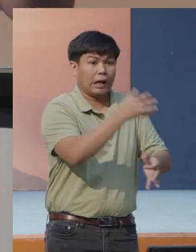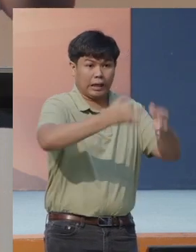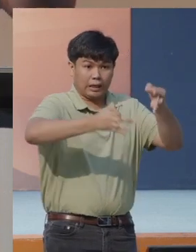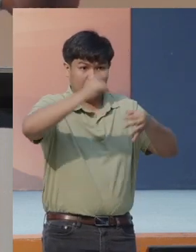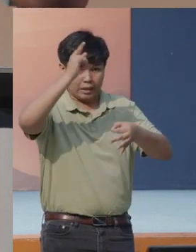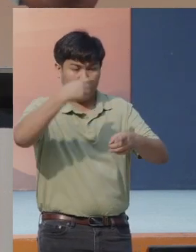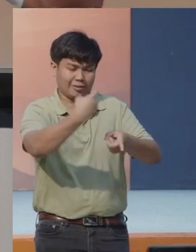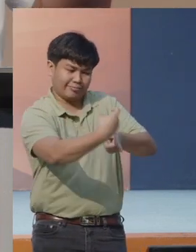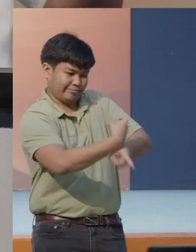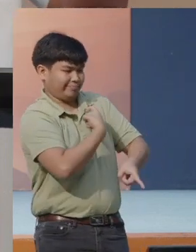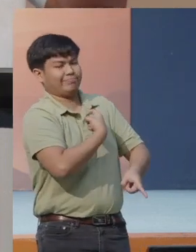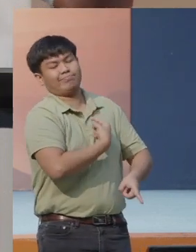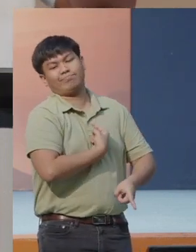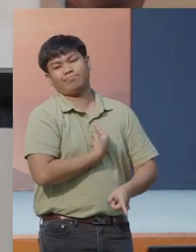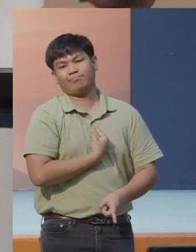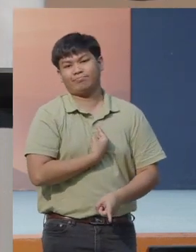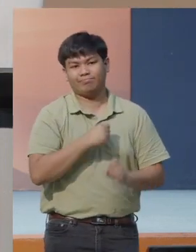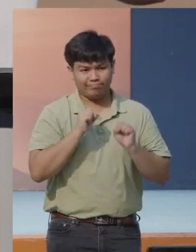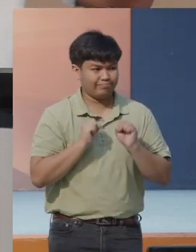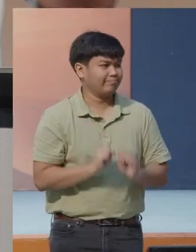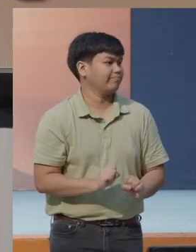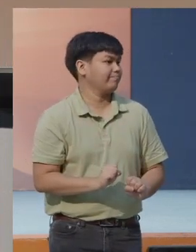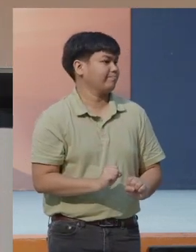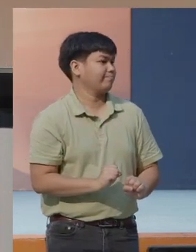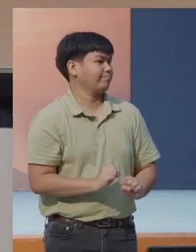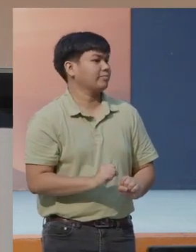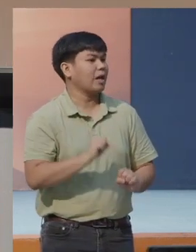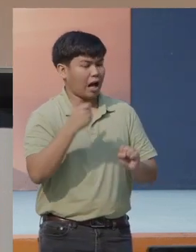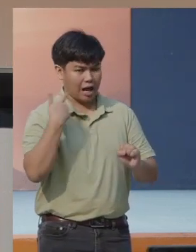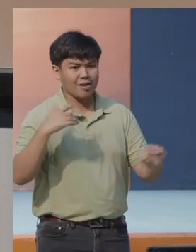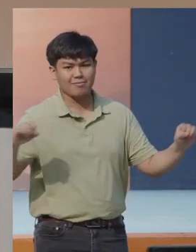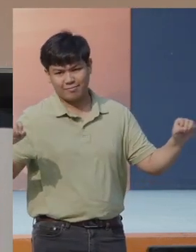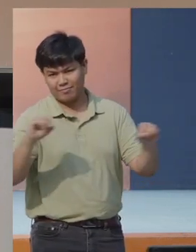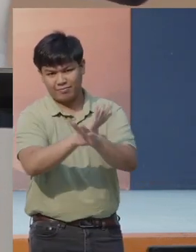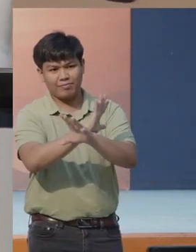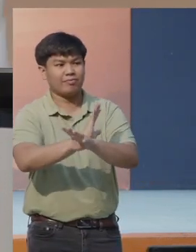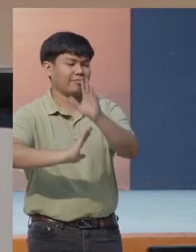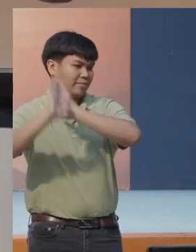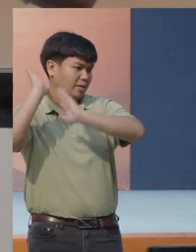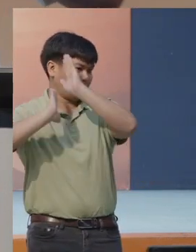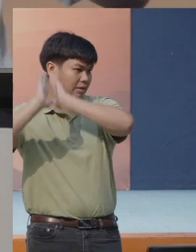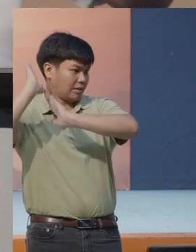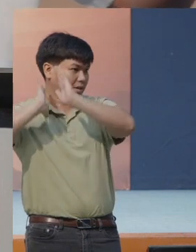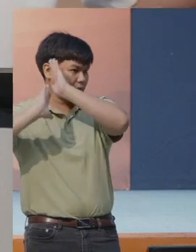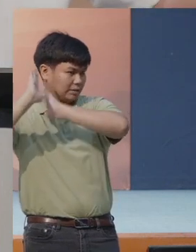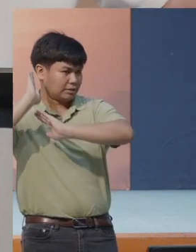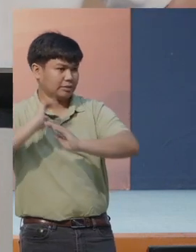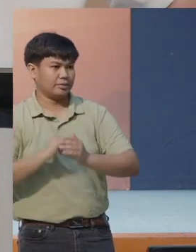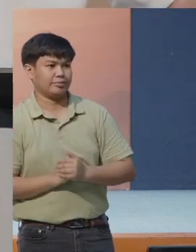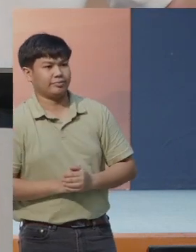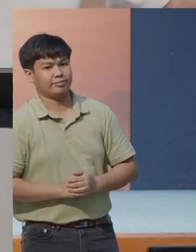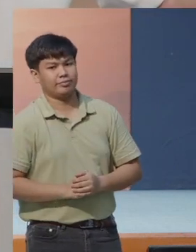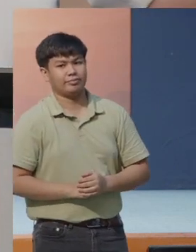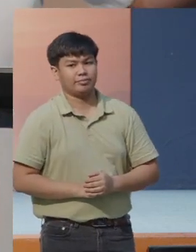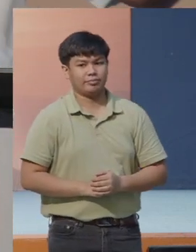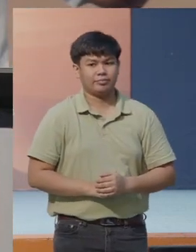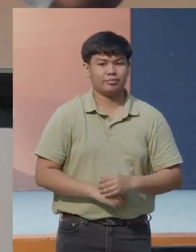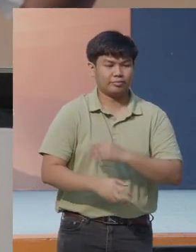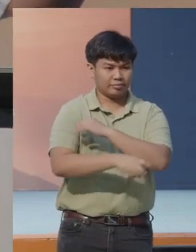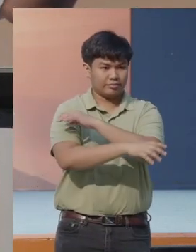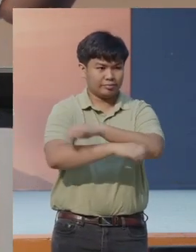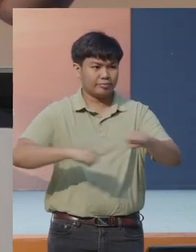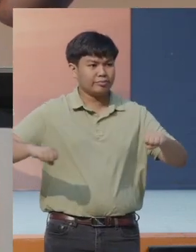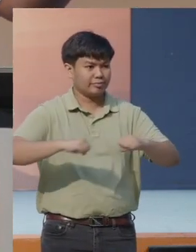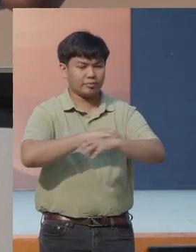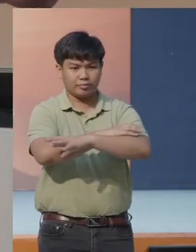mo, pwede kang paghigantihan nung nakanti mo o nasaktan mong pamilya. No? Yun